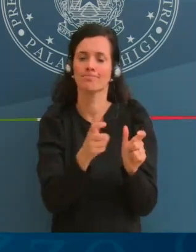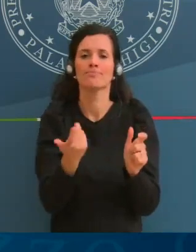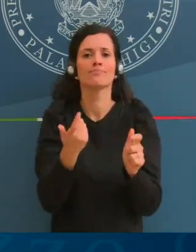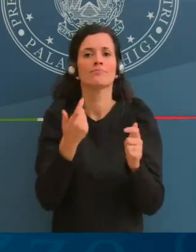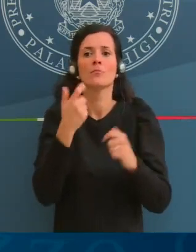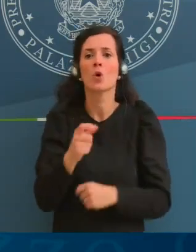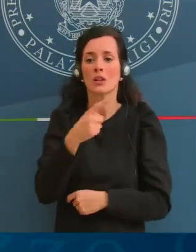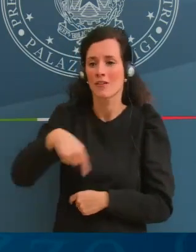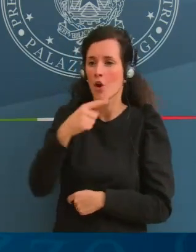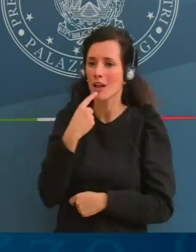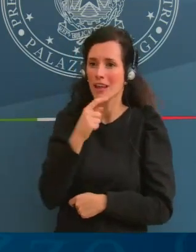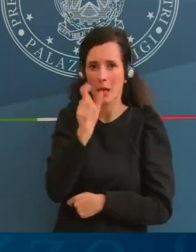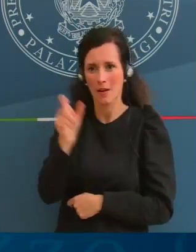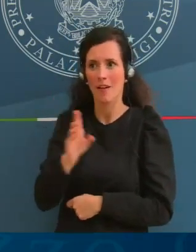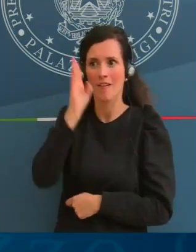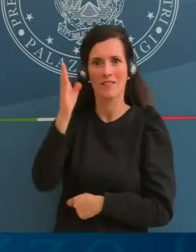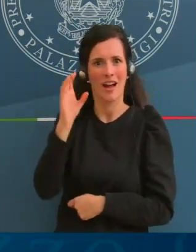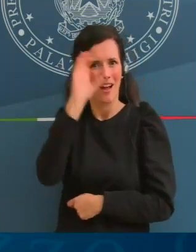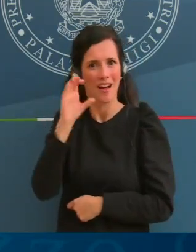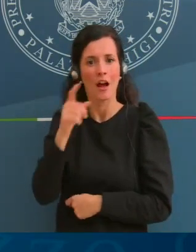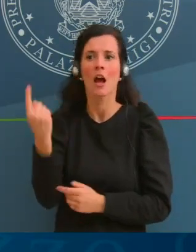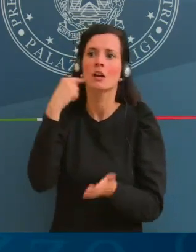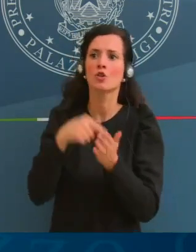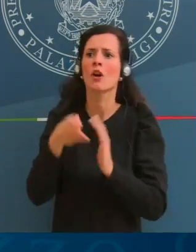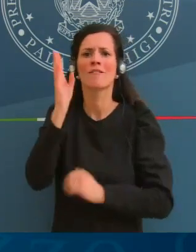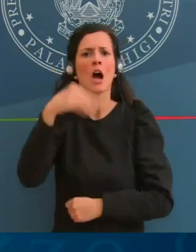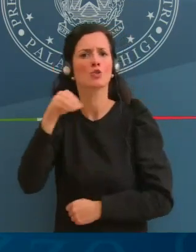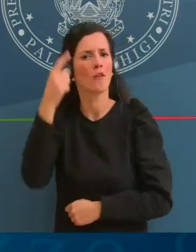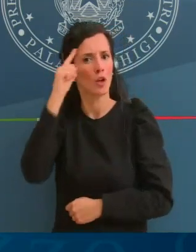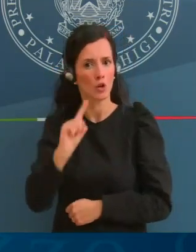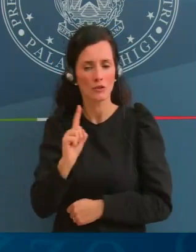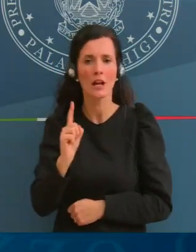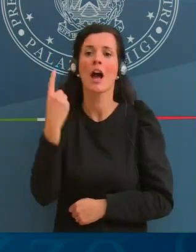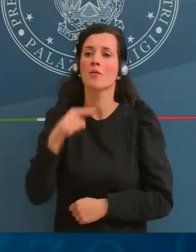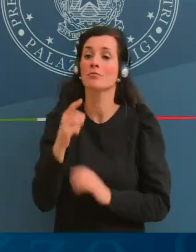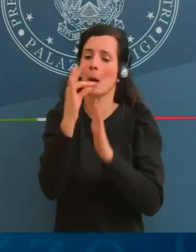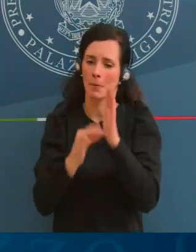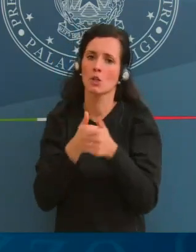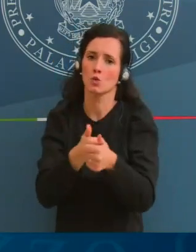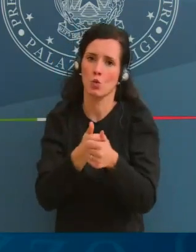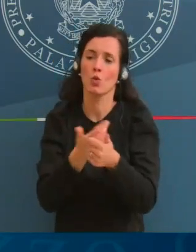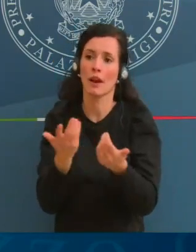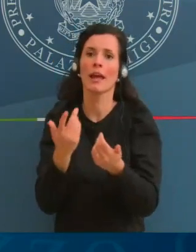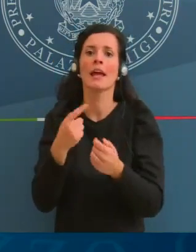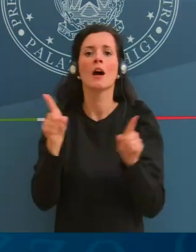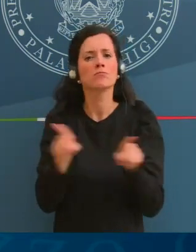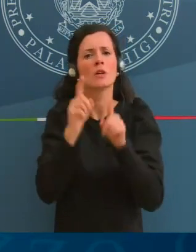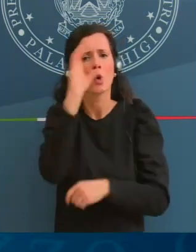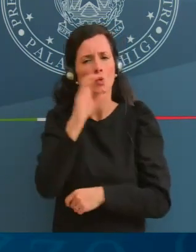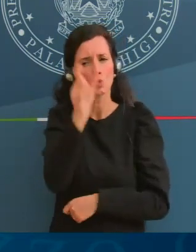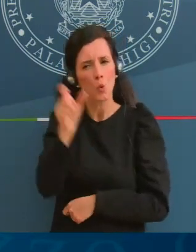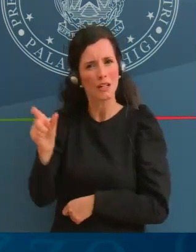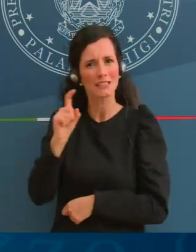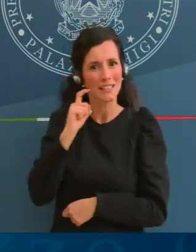stranieri che arrivano in italia nello stesso periodo saranno sottoposti alla misura alla stessa misura della